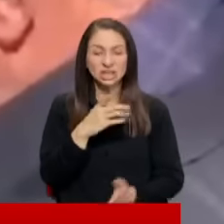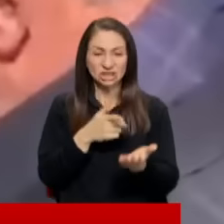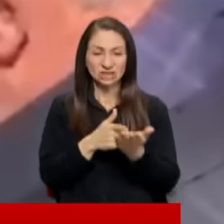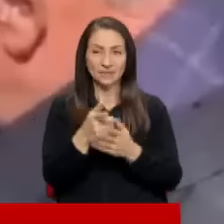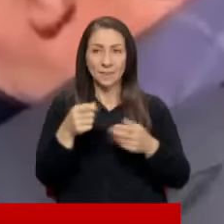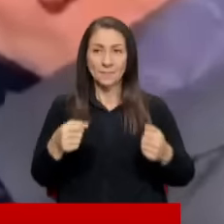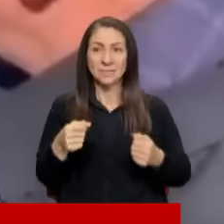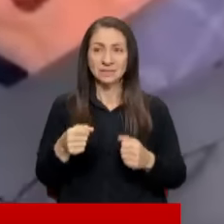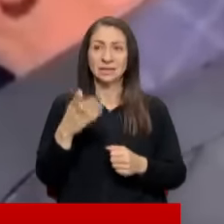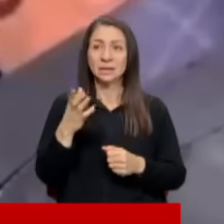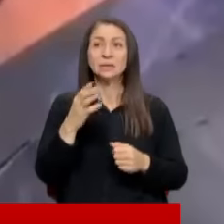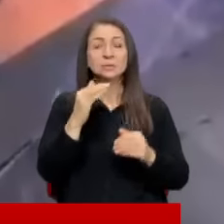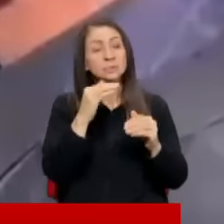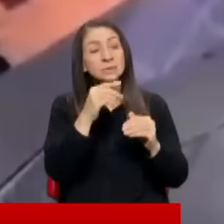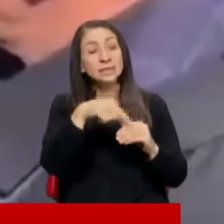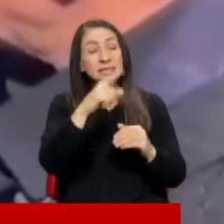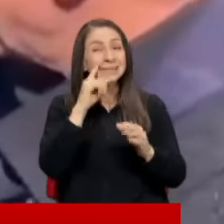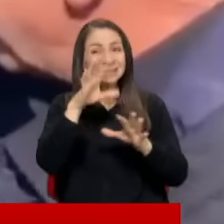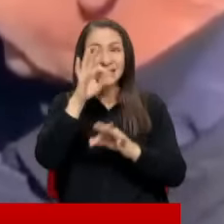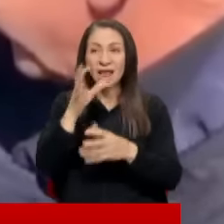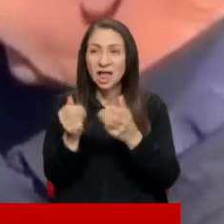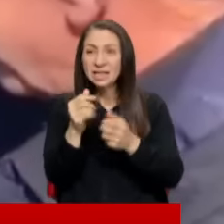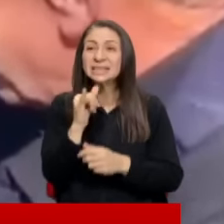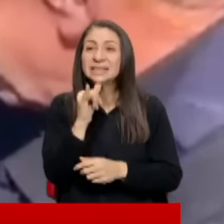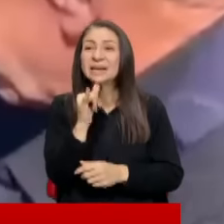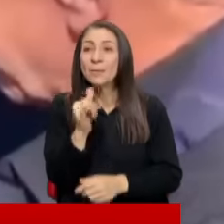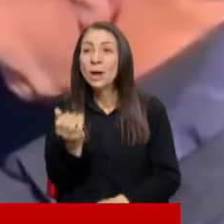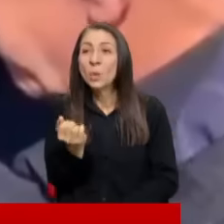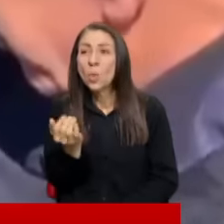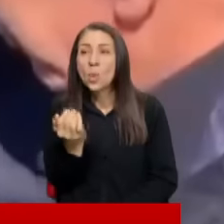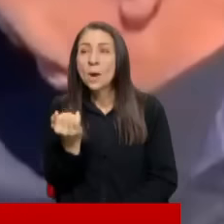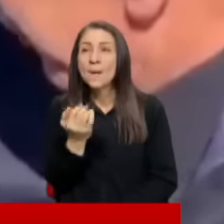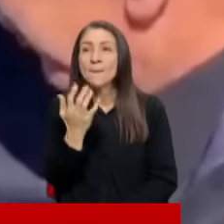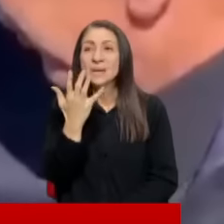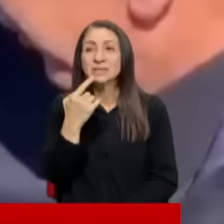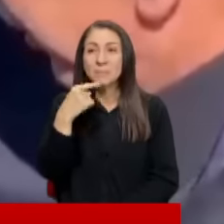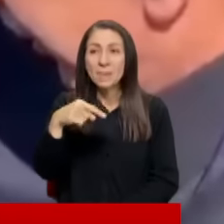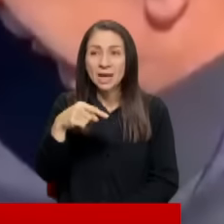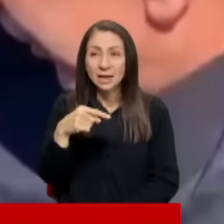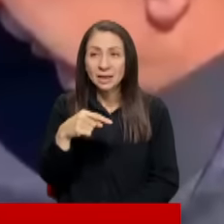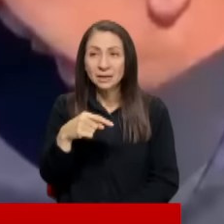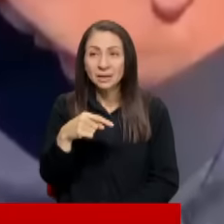Çiftlik pazarındayız. Vatandaş alırken artık gramla alıyor. 5 biber,